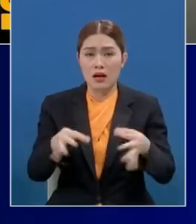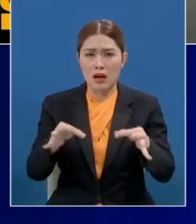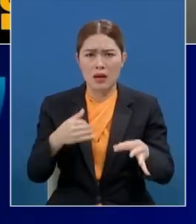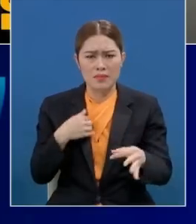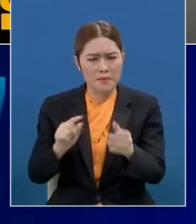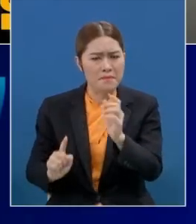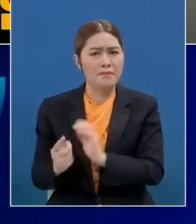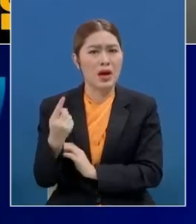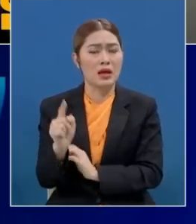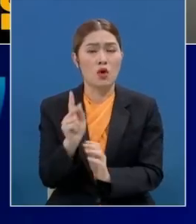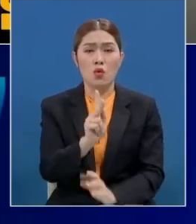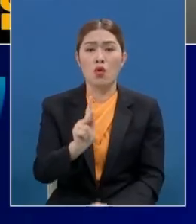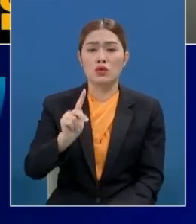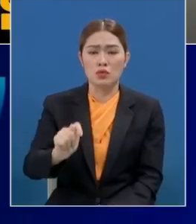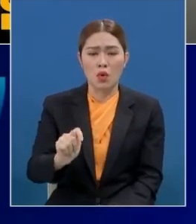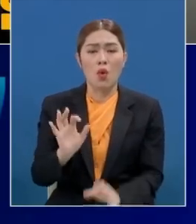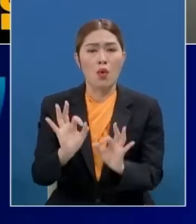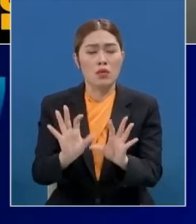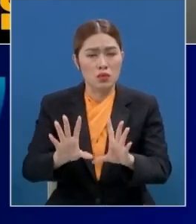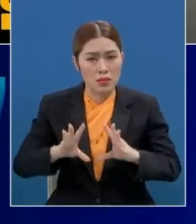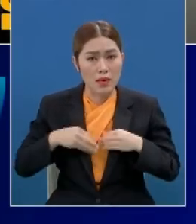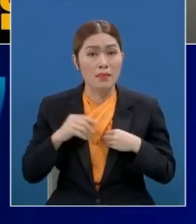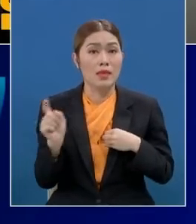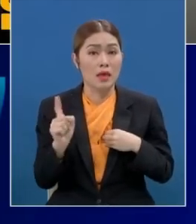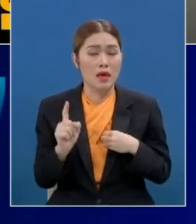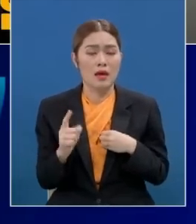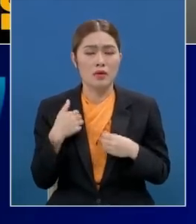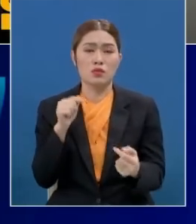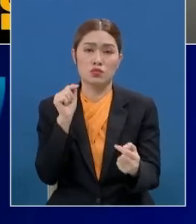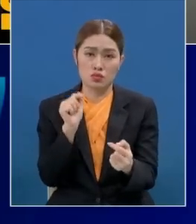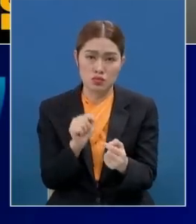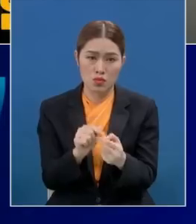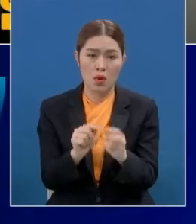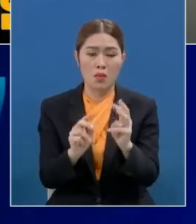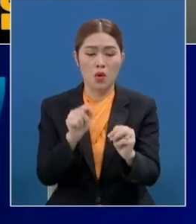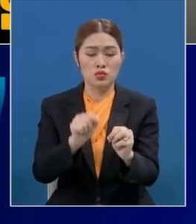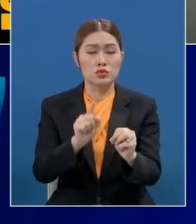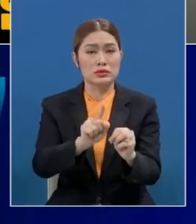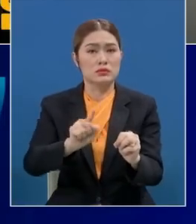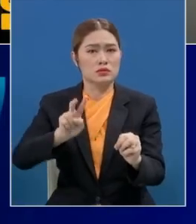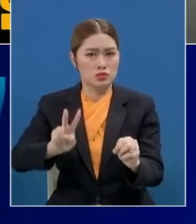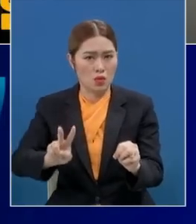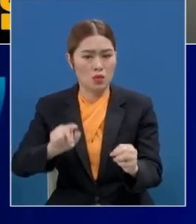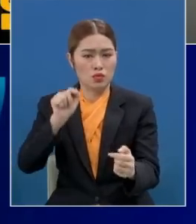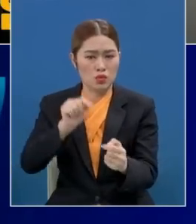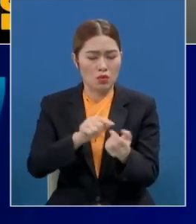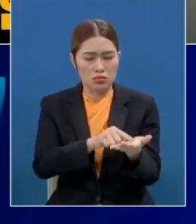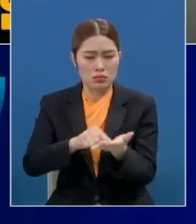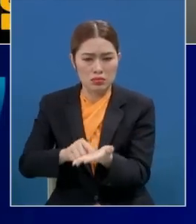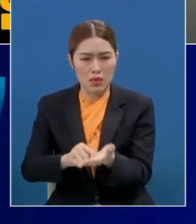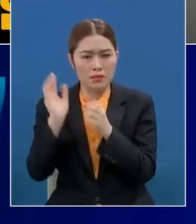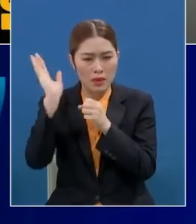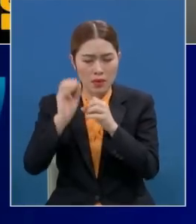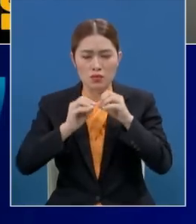มีอีกคดีที่กกตรับคำร้องเอาไว้แล้วก็คือเรื่องการแก้มาตรา 112แล้วก็เอาเรื่องนี้ไปหาเสียง